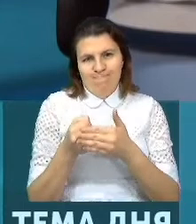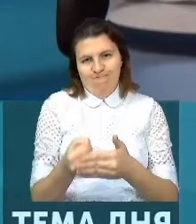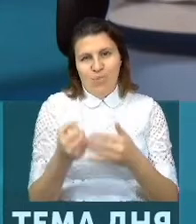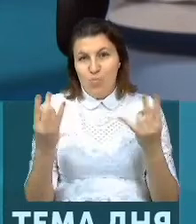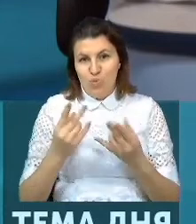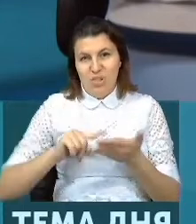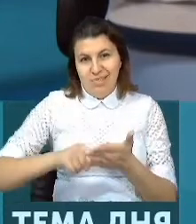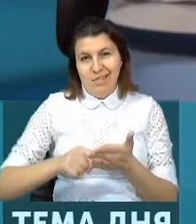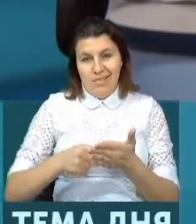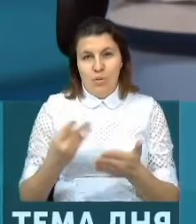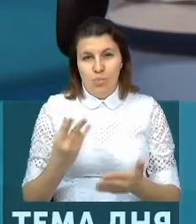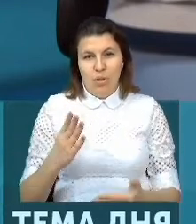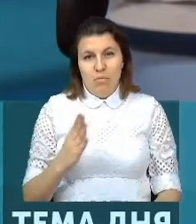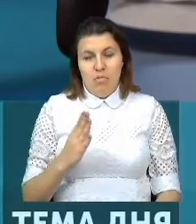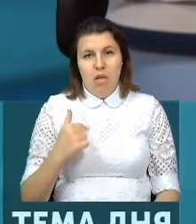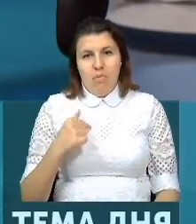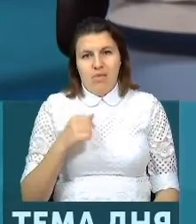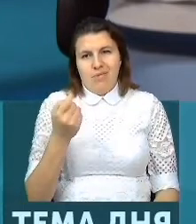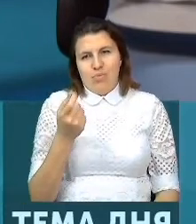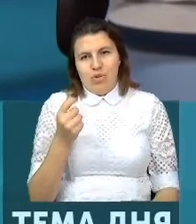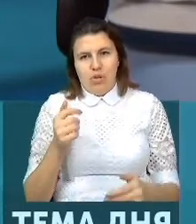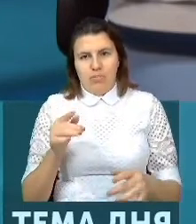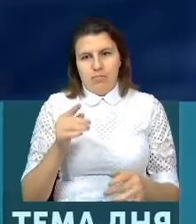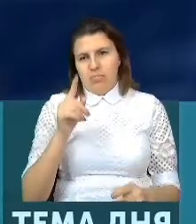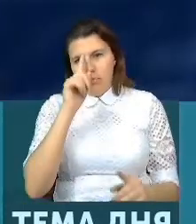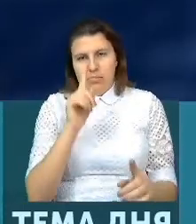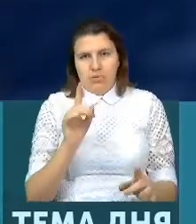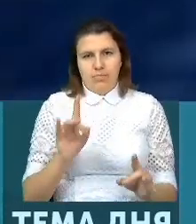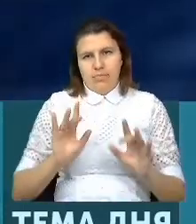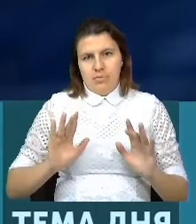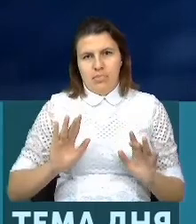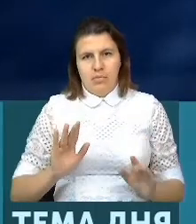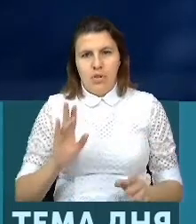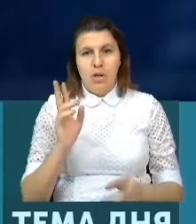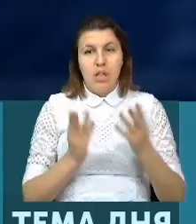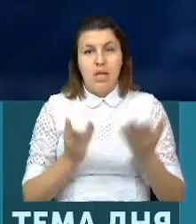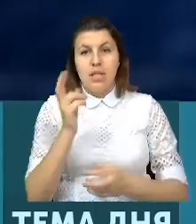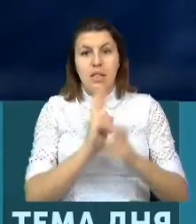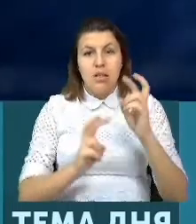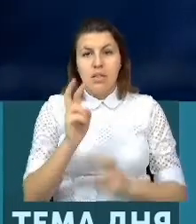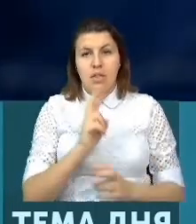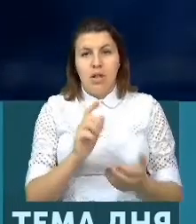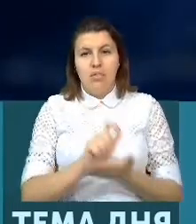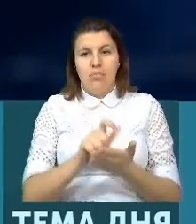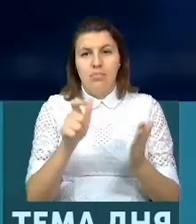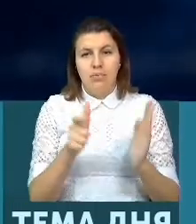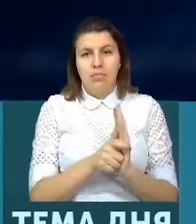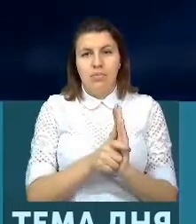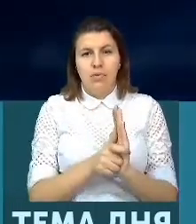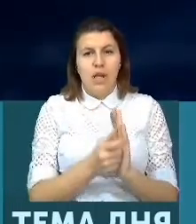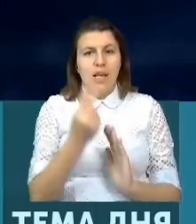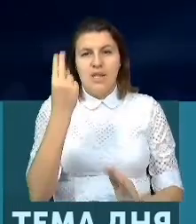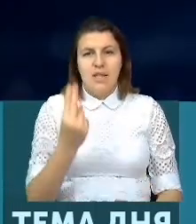если уже искать по какому-то коммунальному майну, то в городе его, в принципе, целого почти не